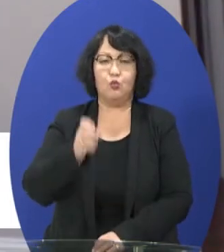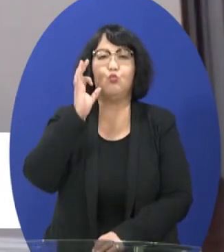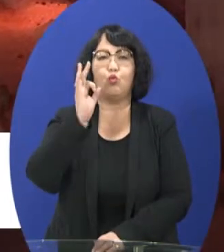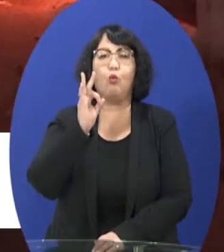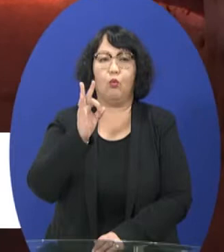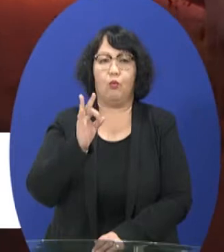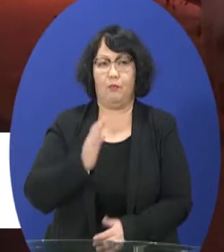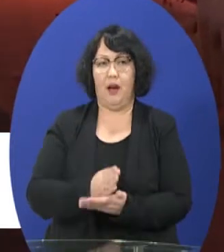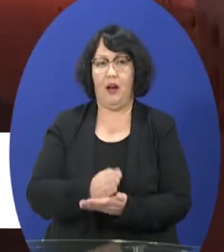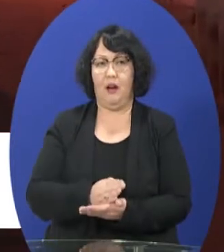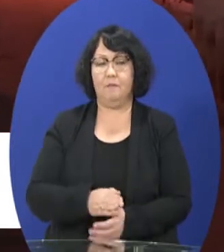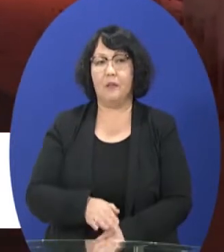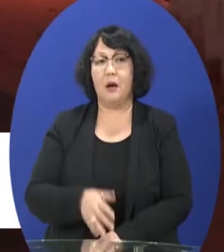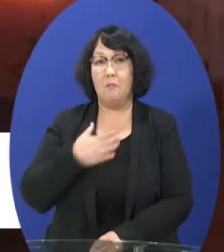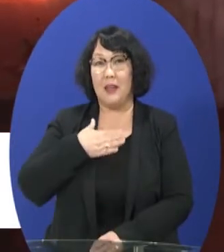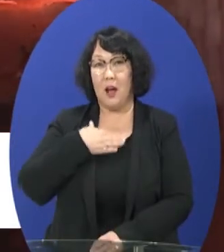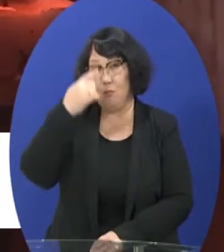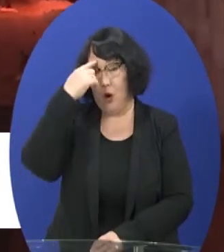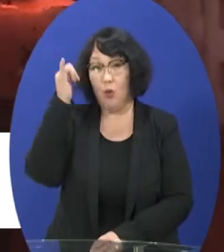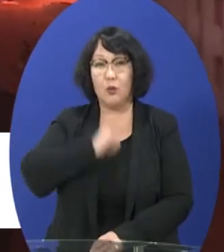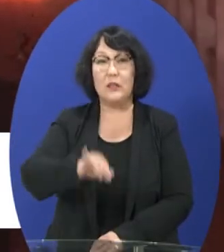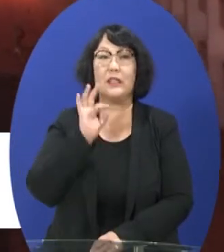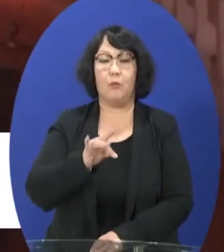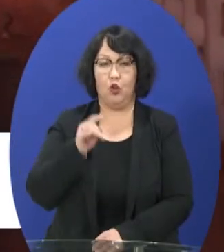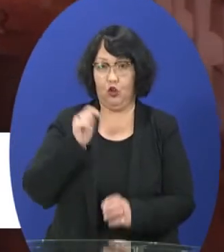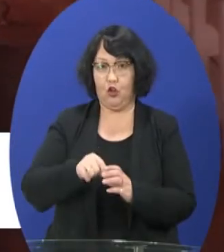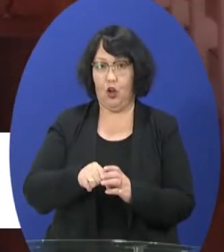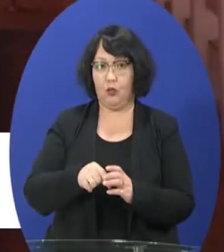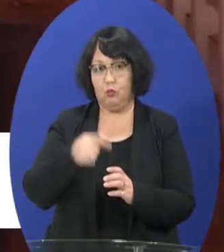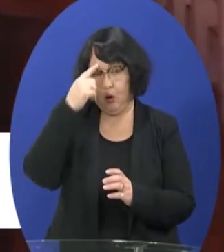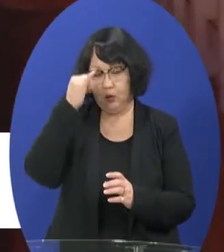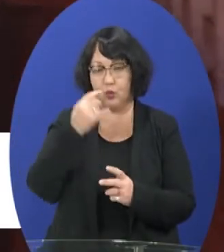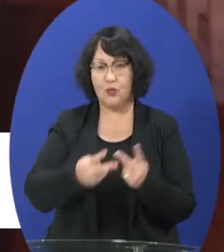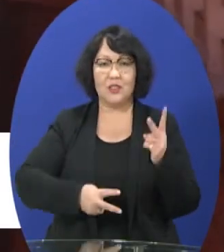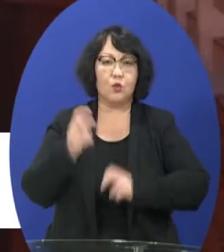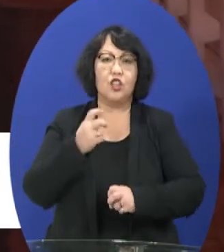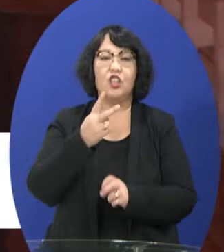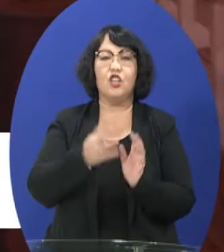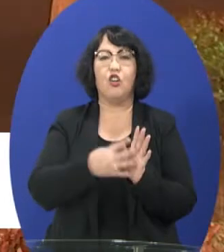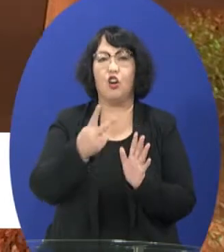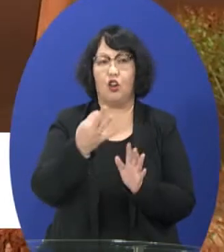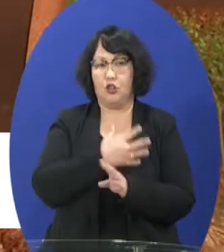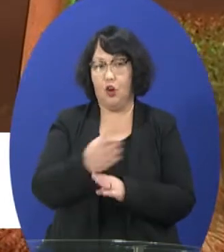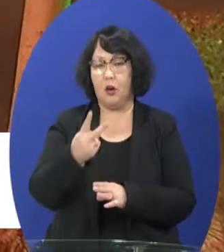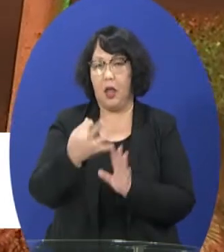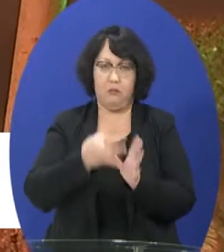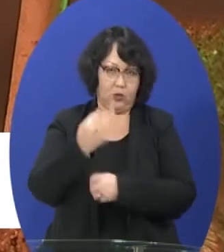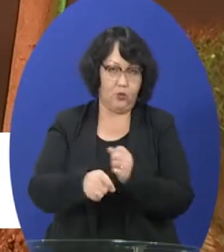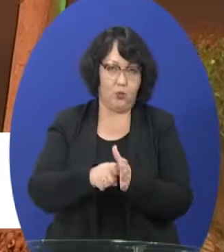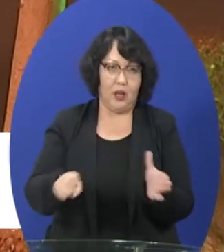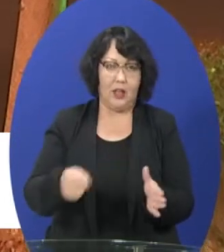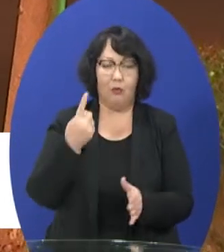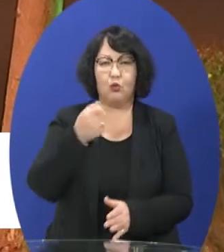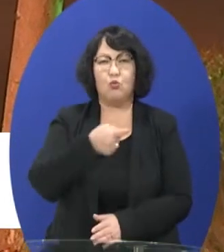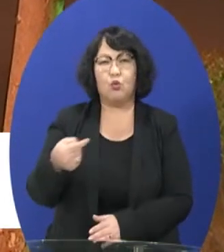гэж боддог. Харин манай улсын тухай дотоодын нийт бүтээгдэхүүний үйлдвэрлэл 1992 оноос хойш 28 жилийн хугацаанд гарч байгаа хамгийн таагүй үзүүлэлтэд